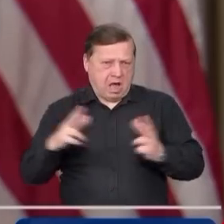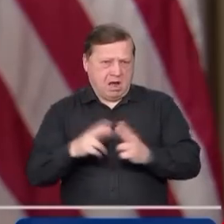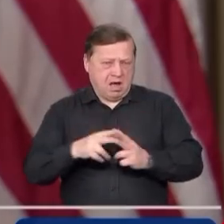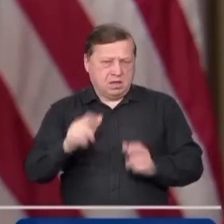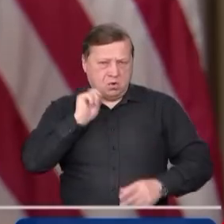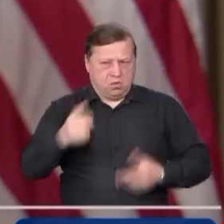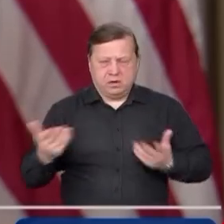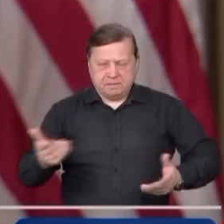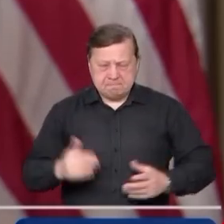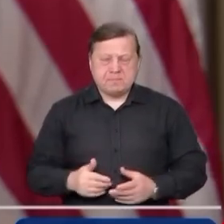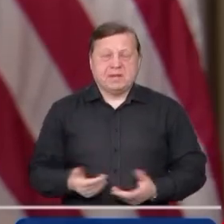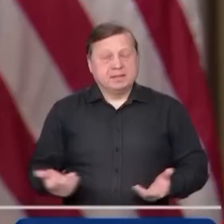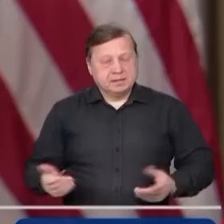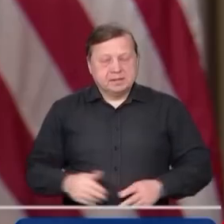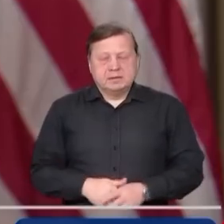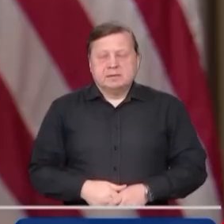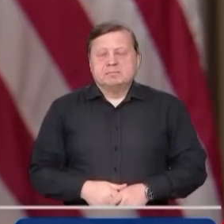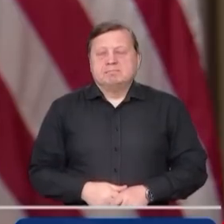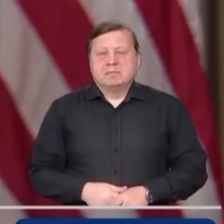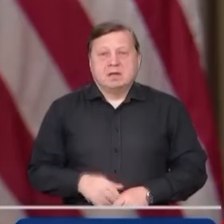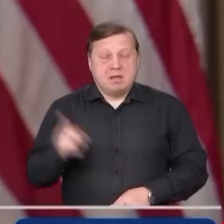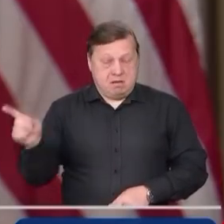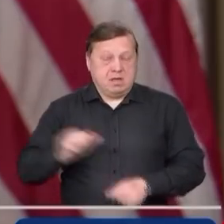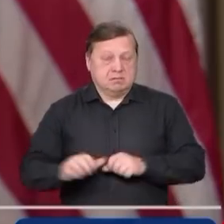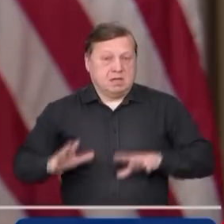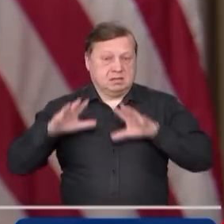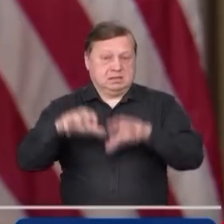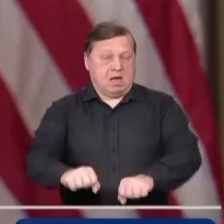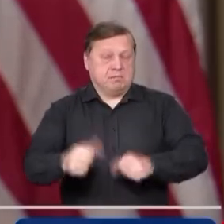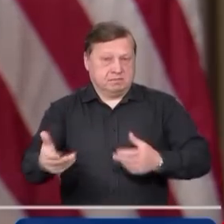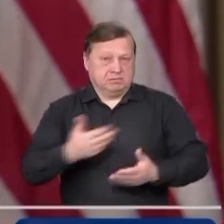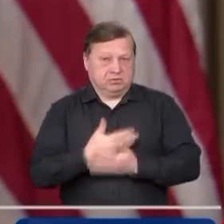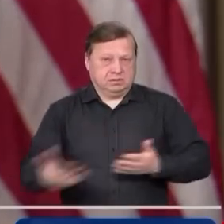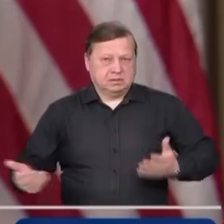i wygnaniu zaborcy z terenów okupowanych.